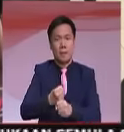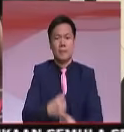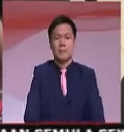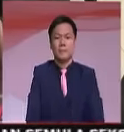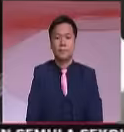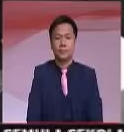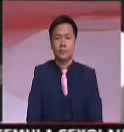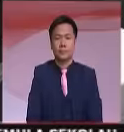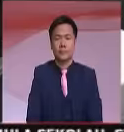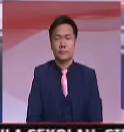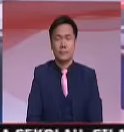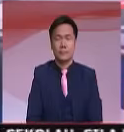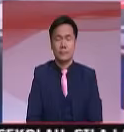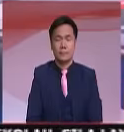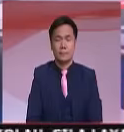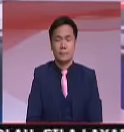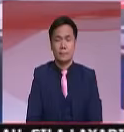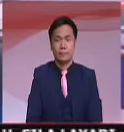hai hai